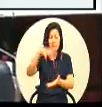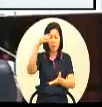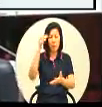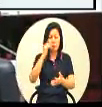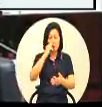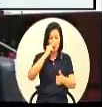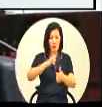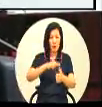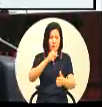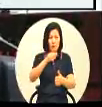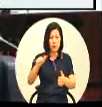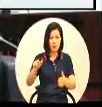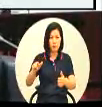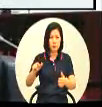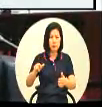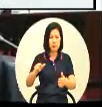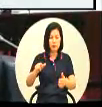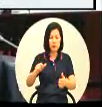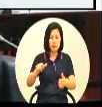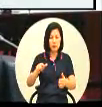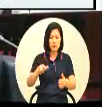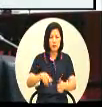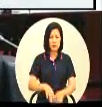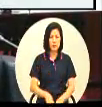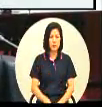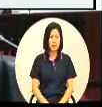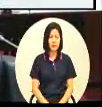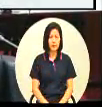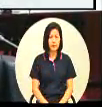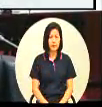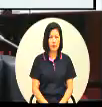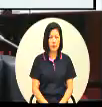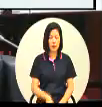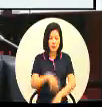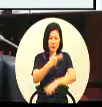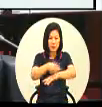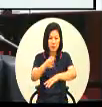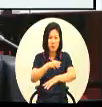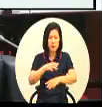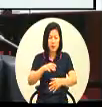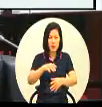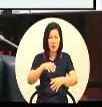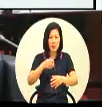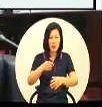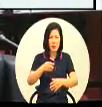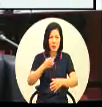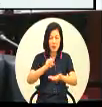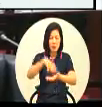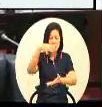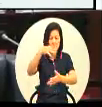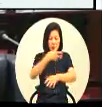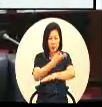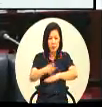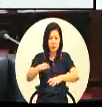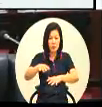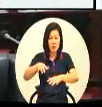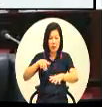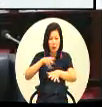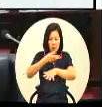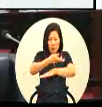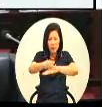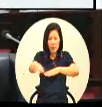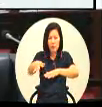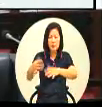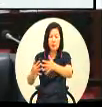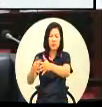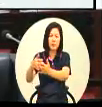品，这个辐射水呢，结果已经流入我们美国的大西洋，